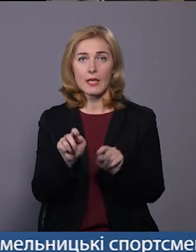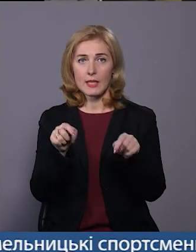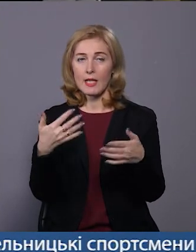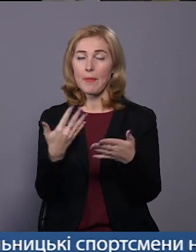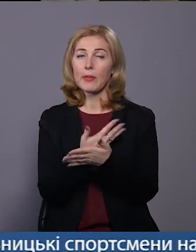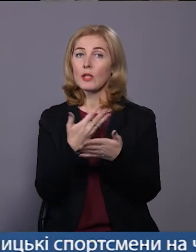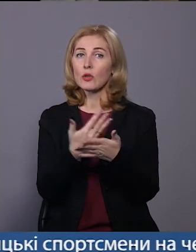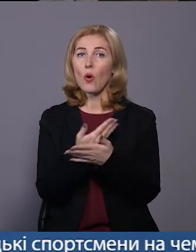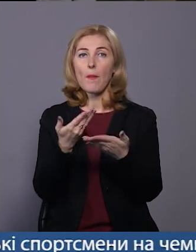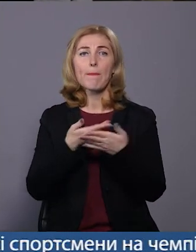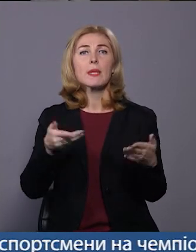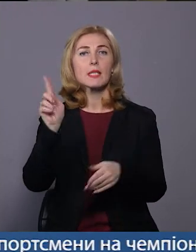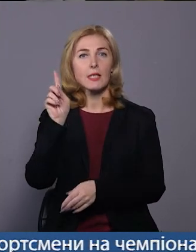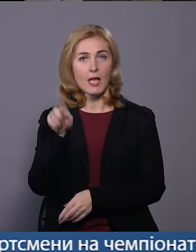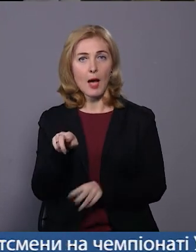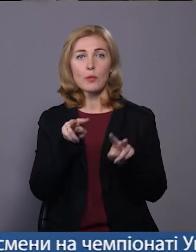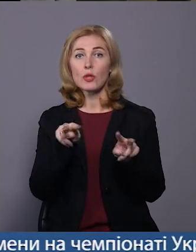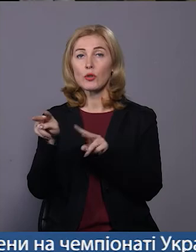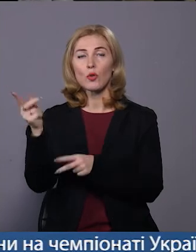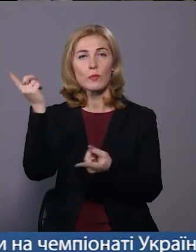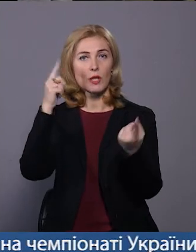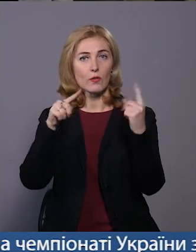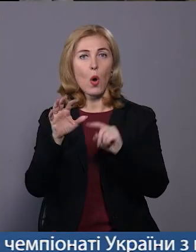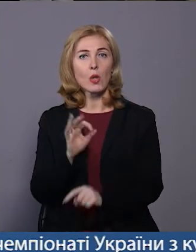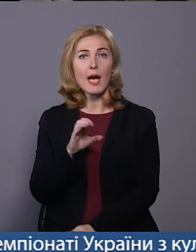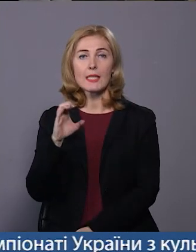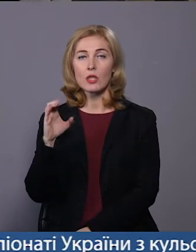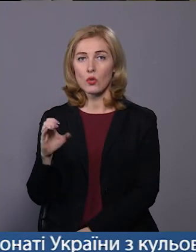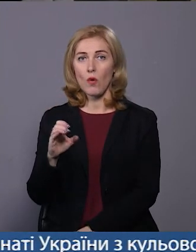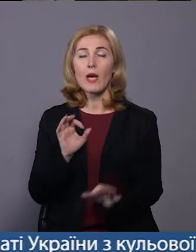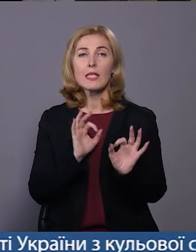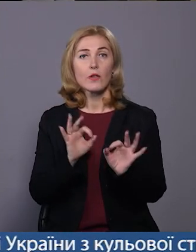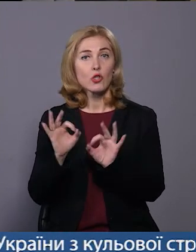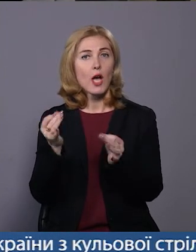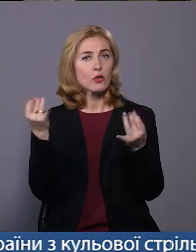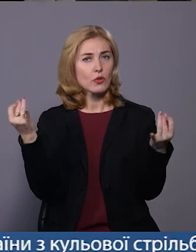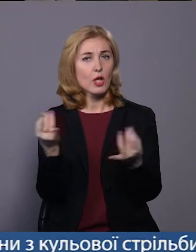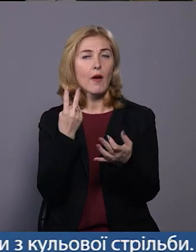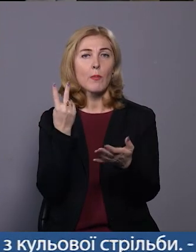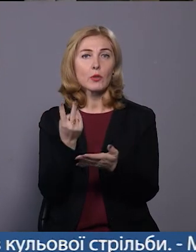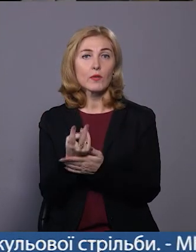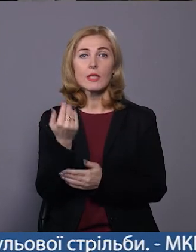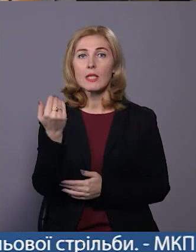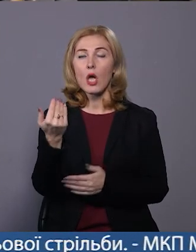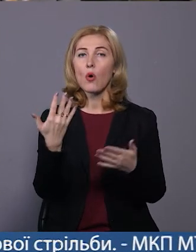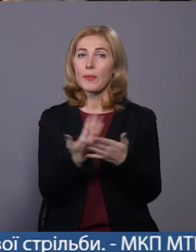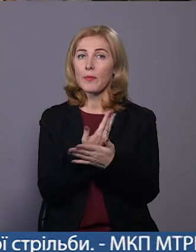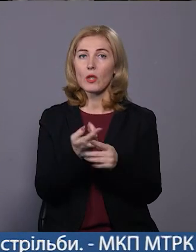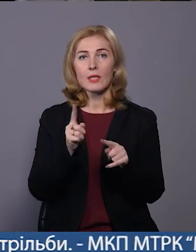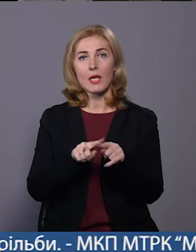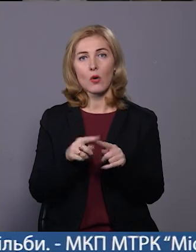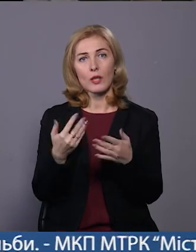ми знаємо, слідкуємо за творчістю Олега Сенцова і, звичайно, нам цікаво подивитися на його прем'єру цього